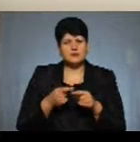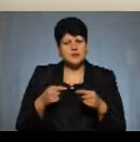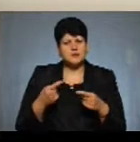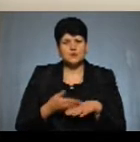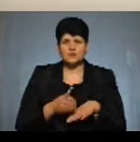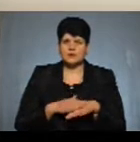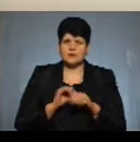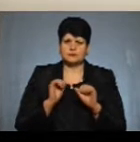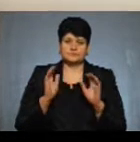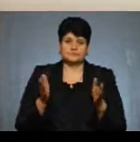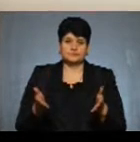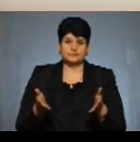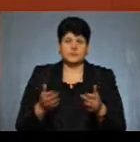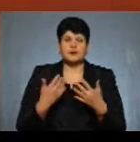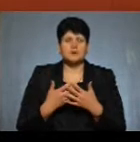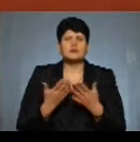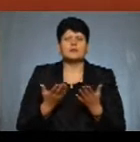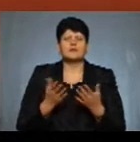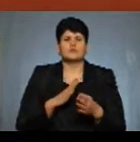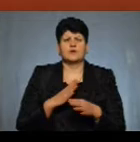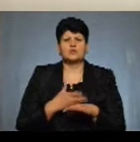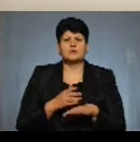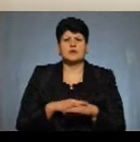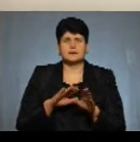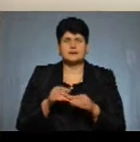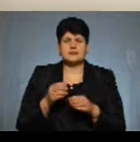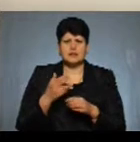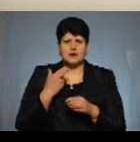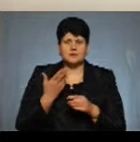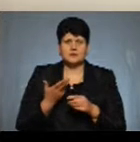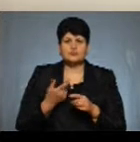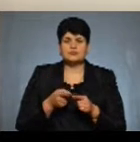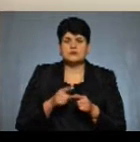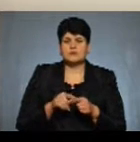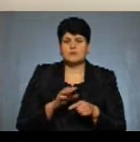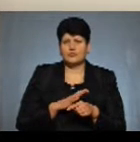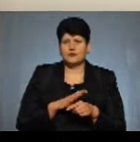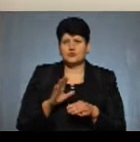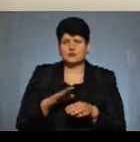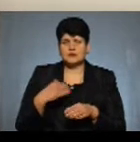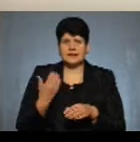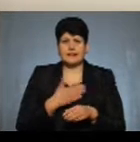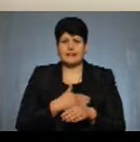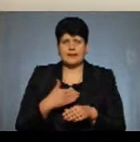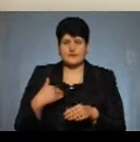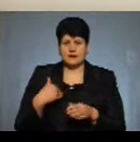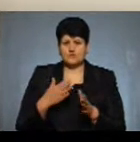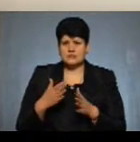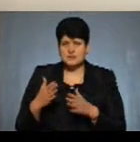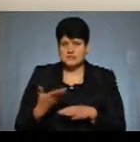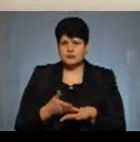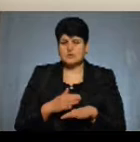різних ускладнень. От, власне, які ускладнення після грипу бувають? Ну, після грипу буває це ускладнення зі сторони легеневої